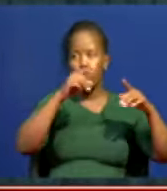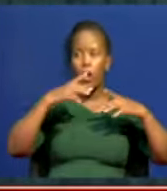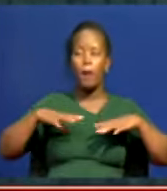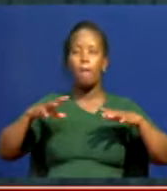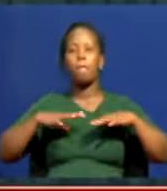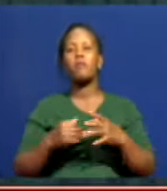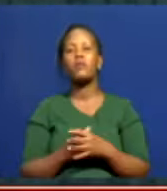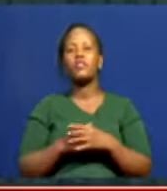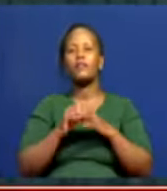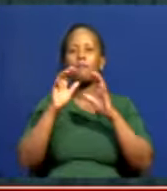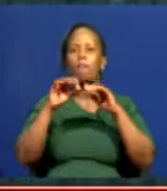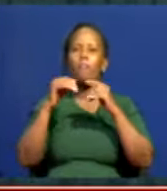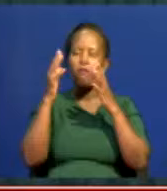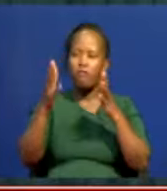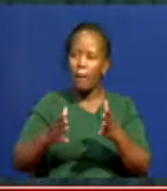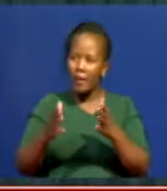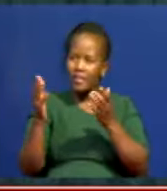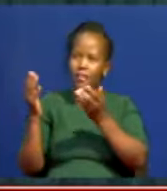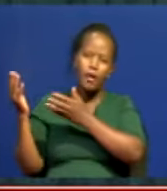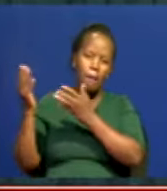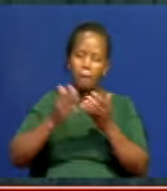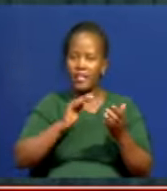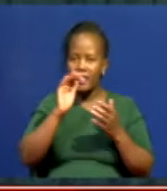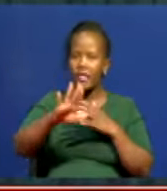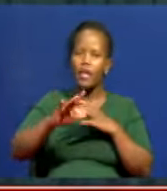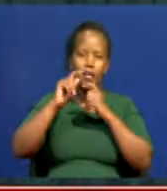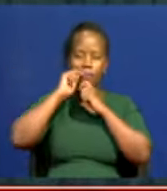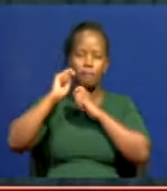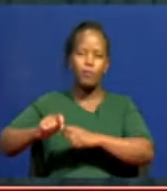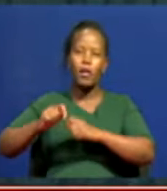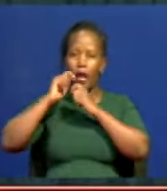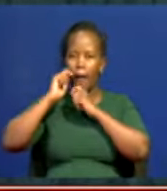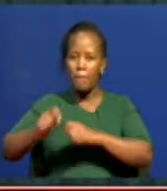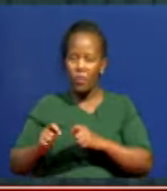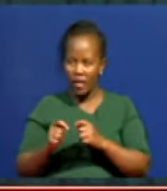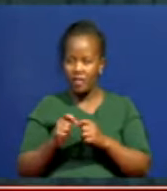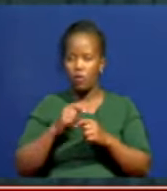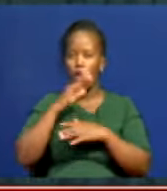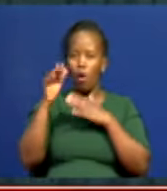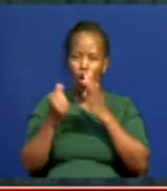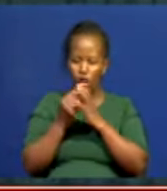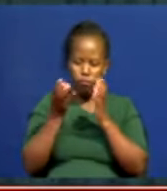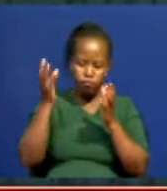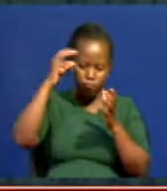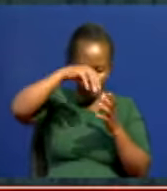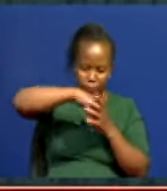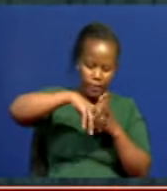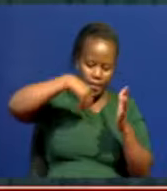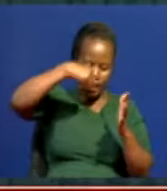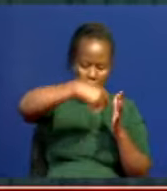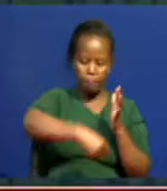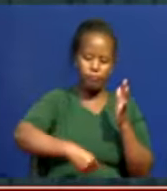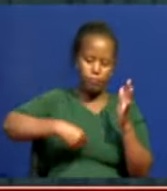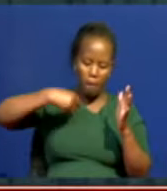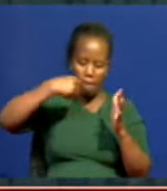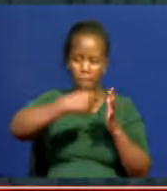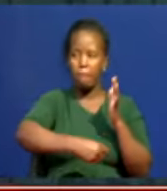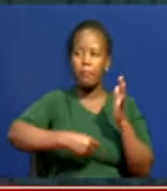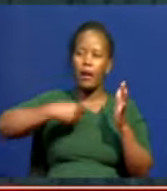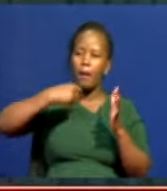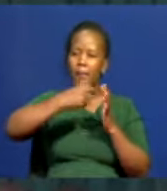Mkulima amelete miwa yake. Si ndio? Miwa yake imewekwa kwa mashine. Hawa wafanyikazi wamefanya kazi,